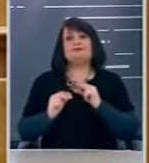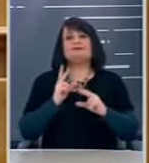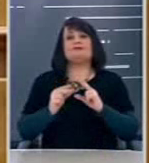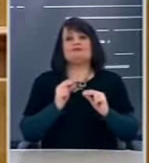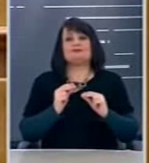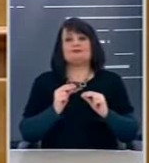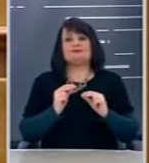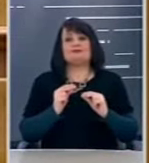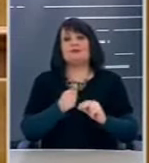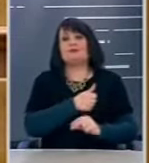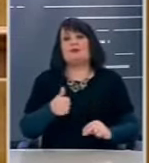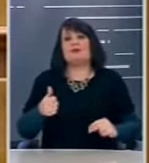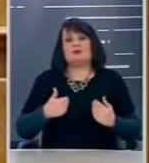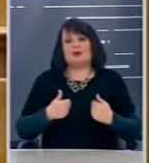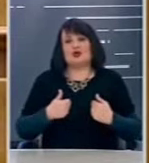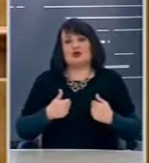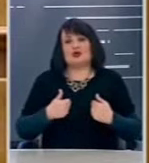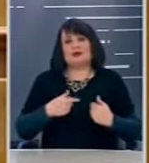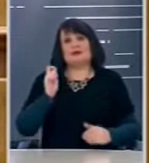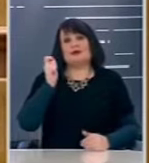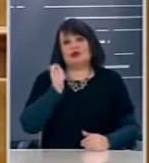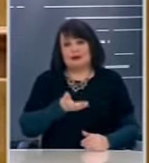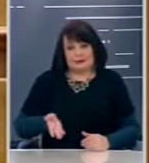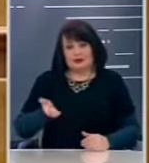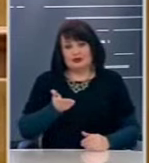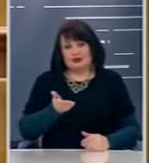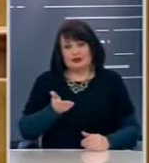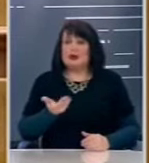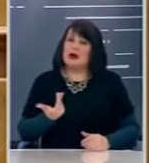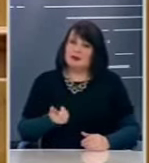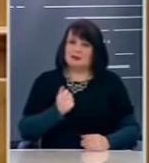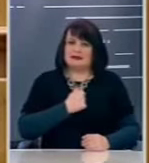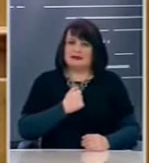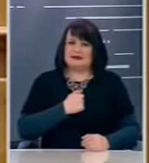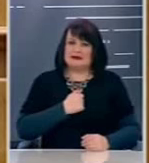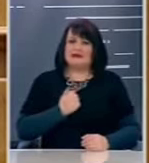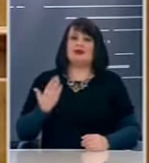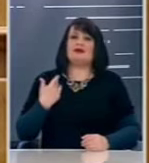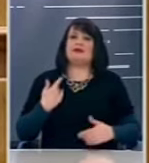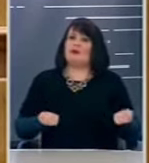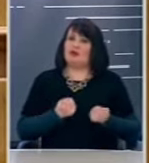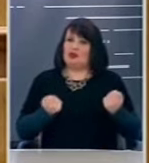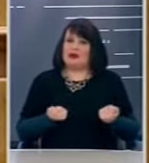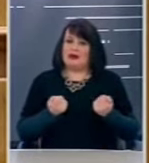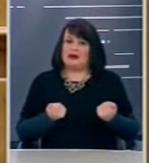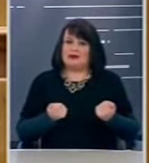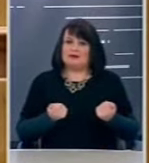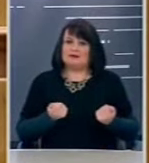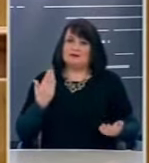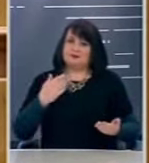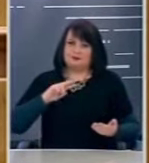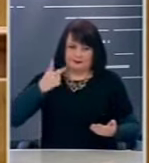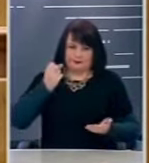είμαστε απελπιστικά μόνοι στο πολιτικό σκηνικό της χώρας, αλλά πιστεύω ότι με τις τελευταίες εξελίξεις και με το κλείσιμο